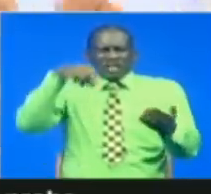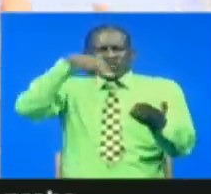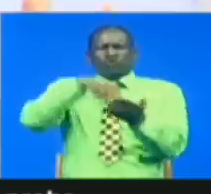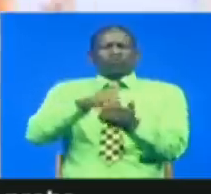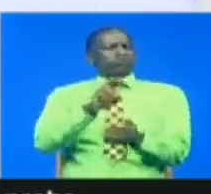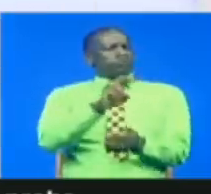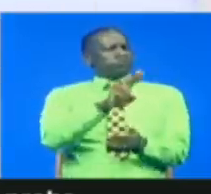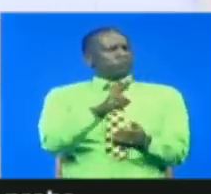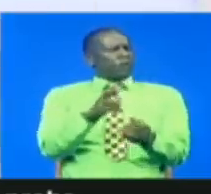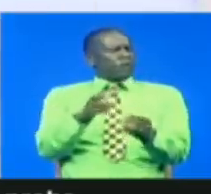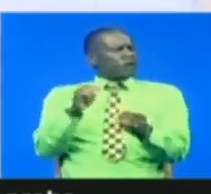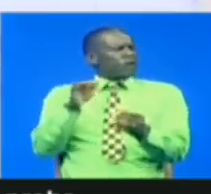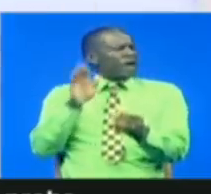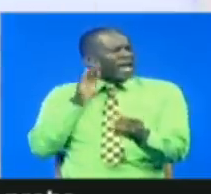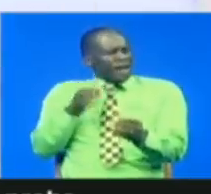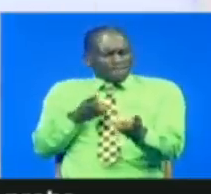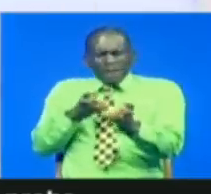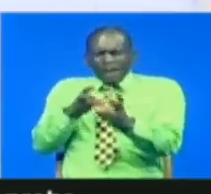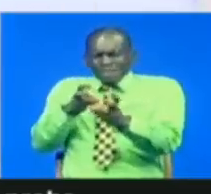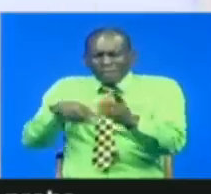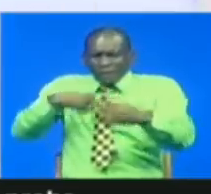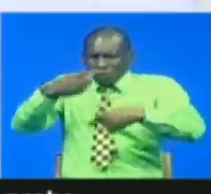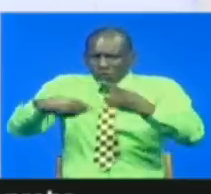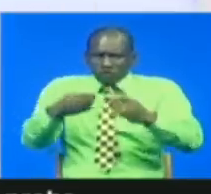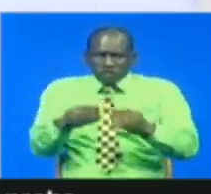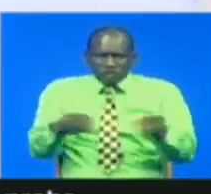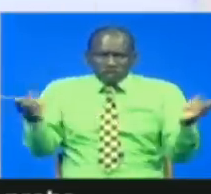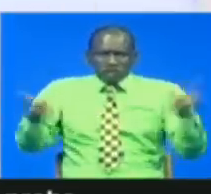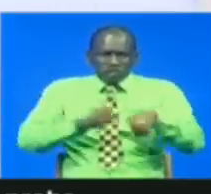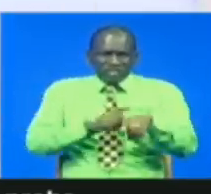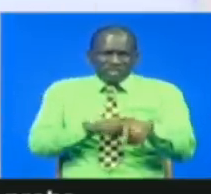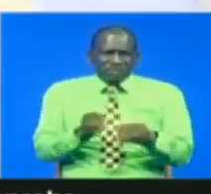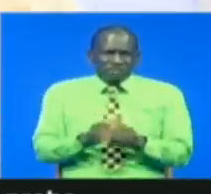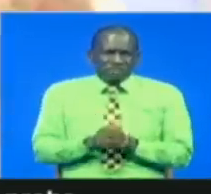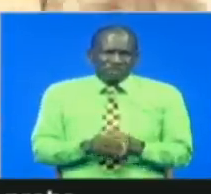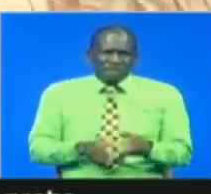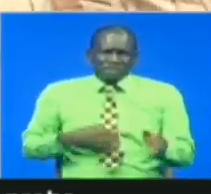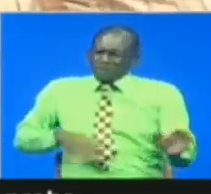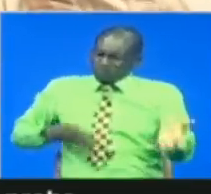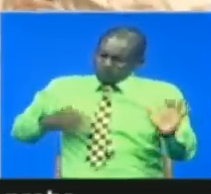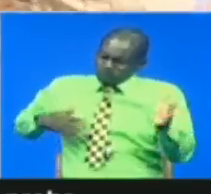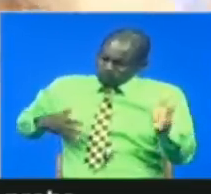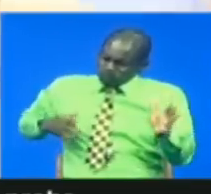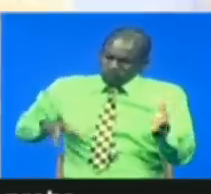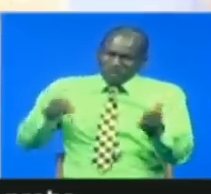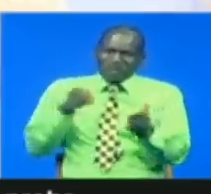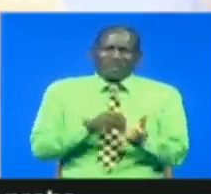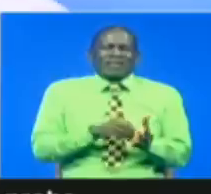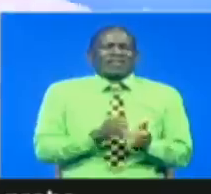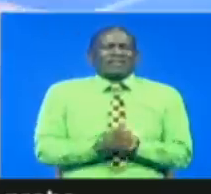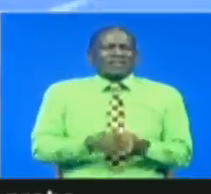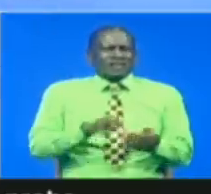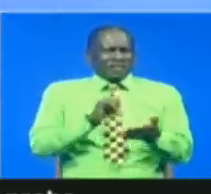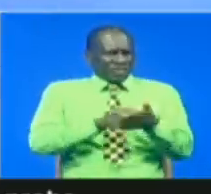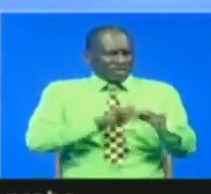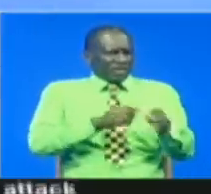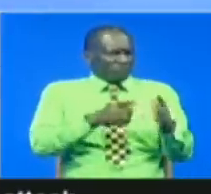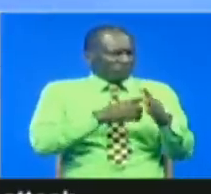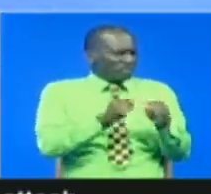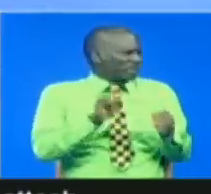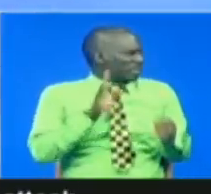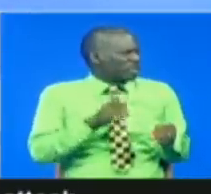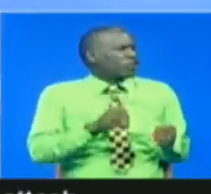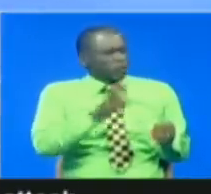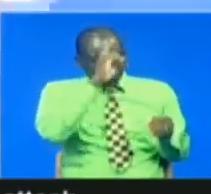milia risasi nayo inazidi kuja kidogo, panic mtende kaingia kidogo tena ndio fika ngamba. Sasa ulikuwa ushaanza kusikia sirens, labda